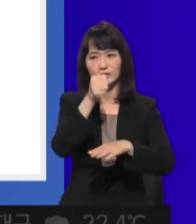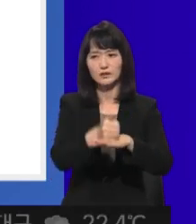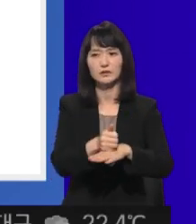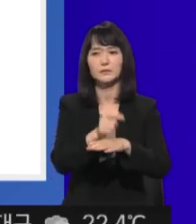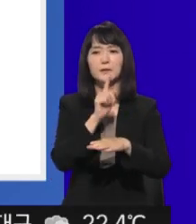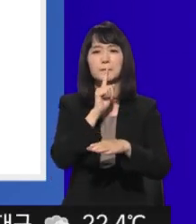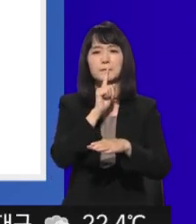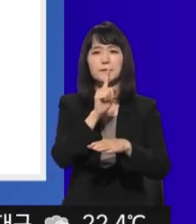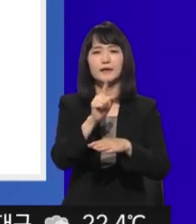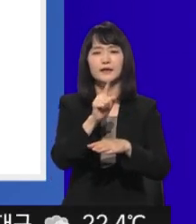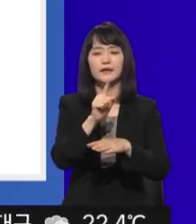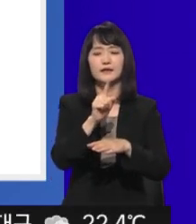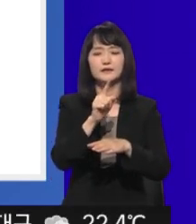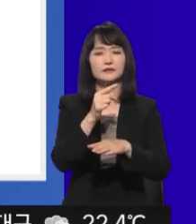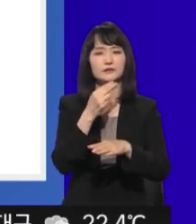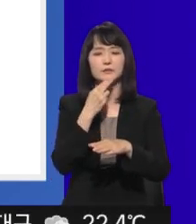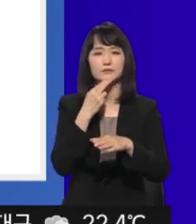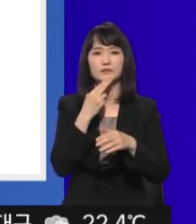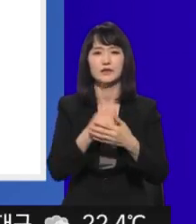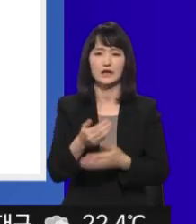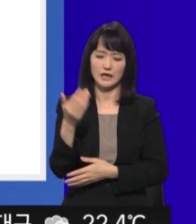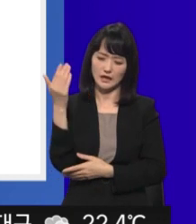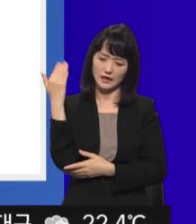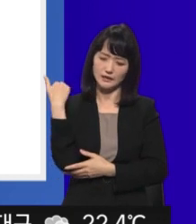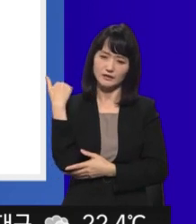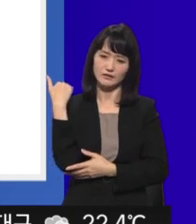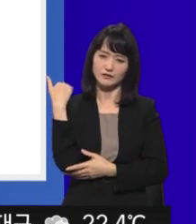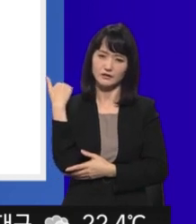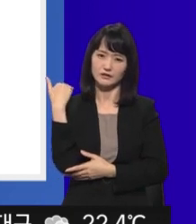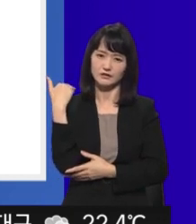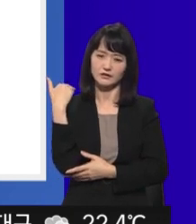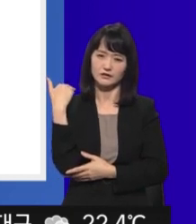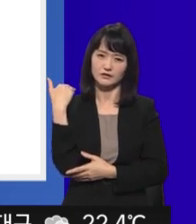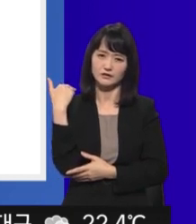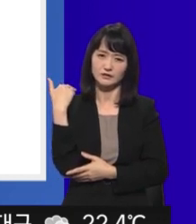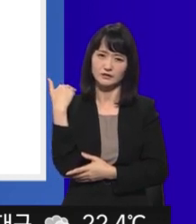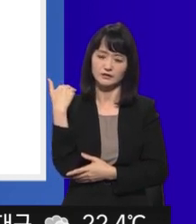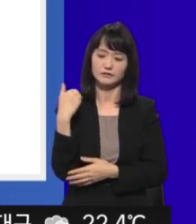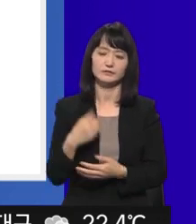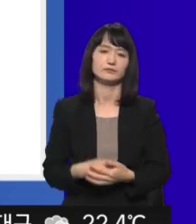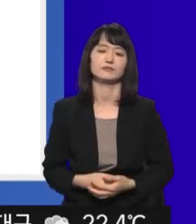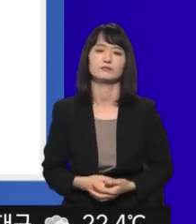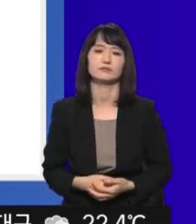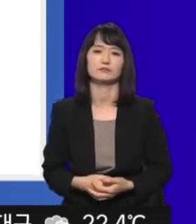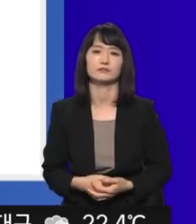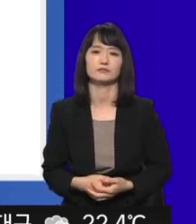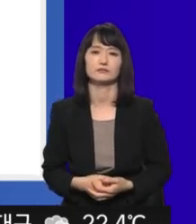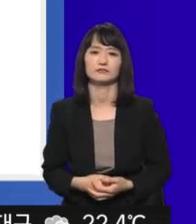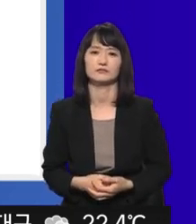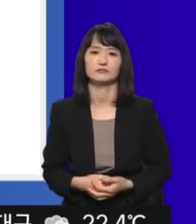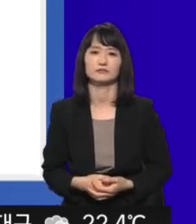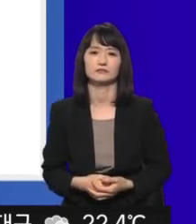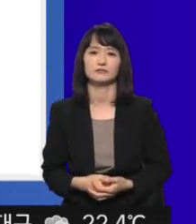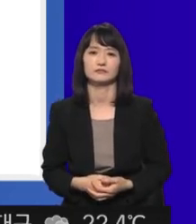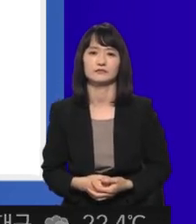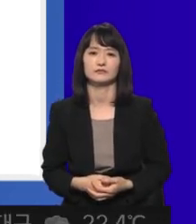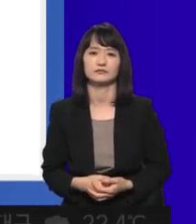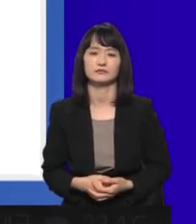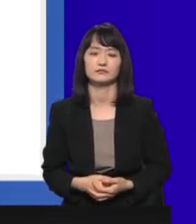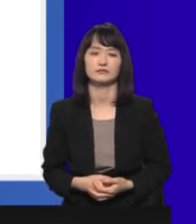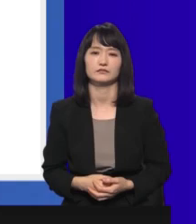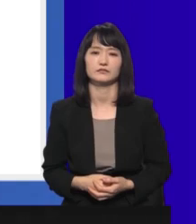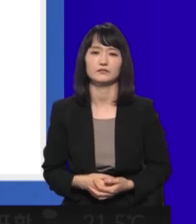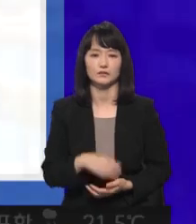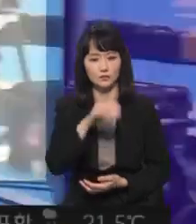없다 그때는 그랬지만 지금은 더 내가 열이 받아 있기 때문에 결코 낭만적인 그럼 10만